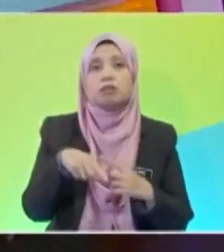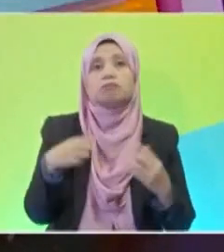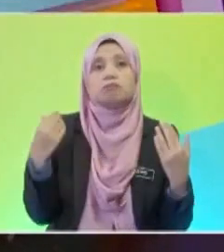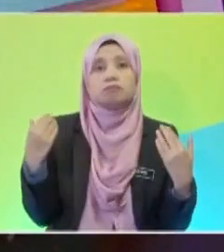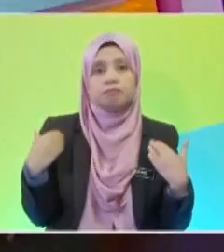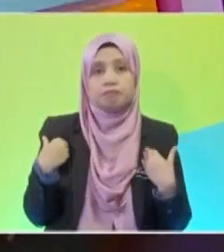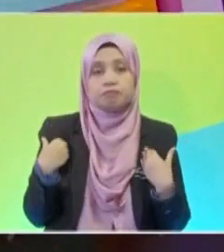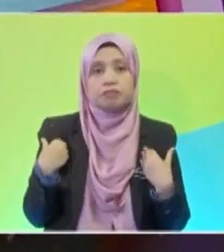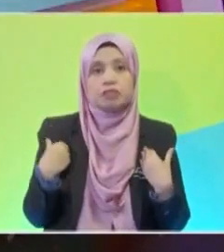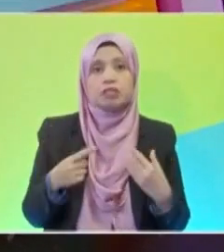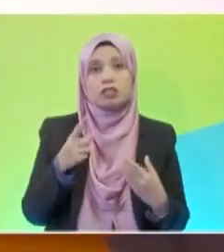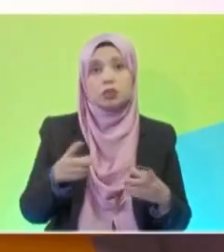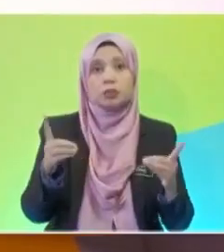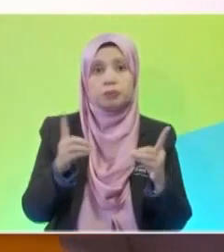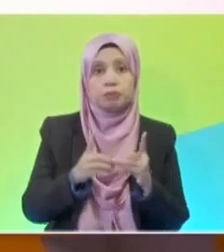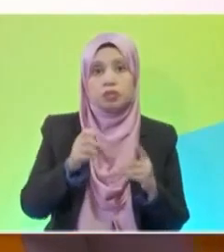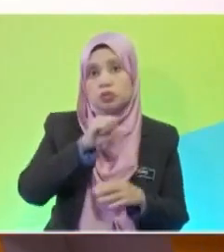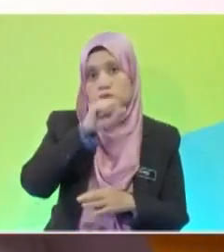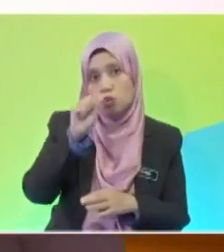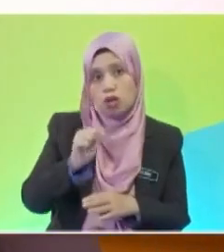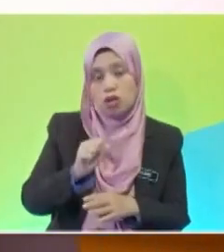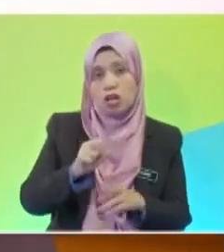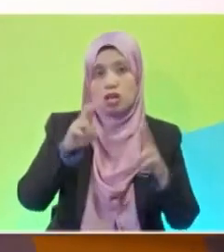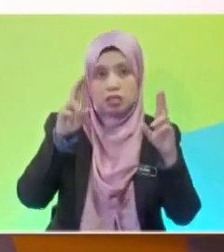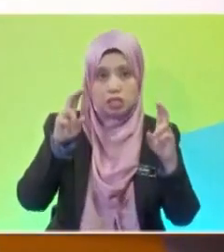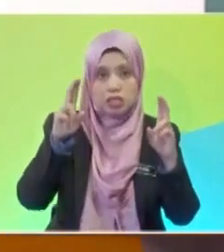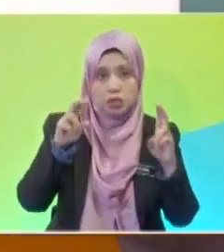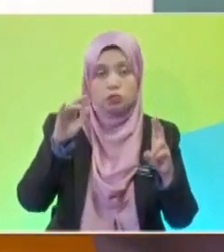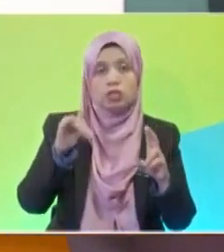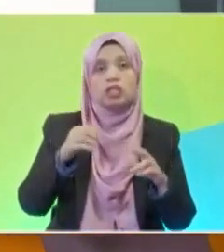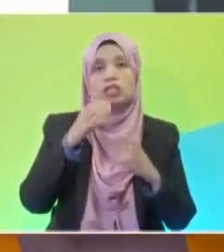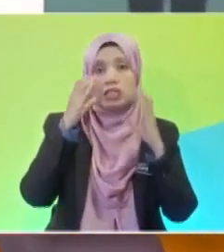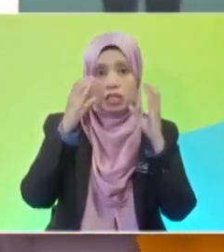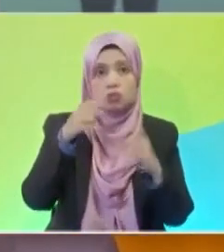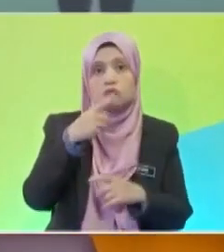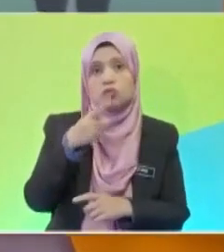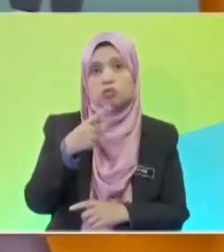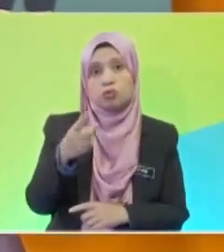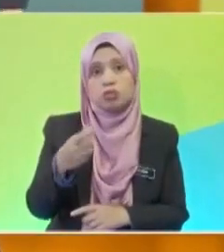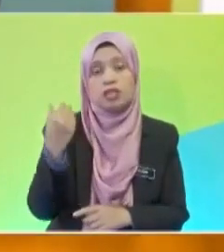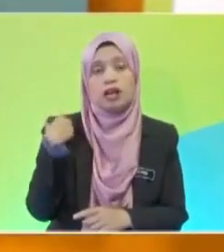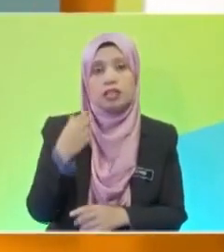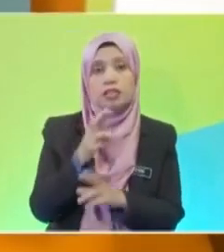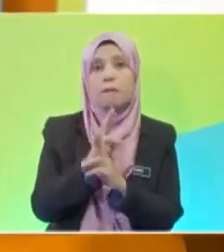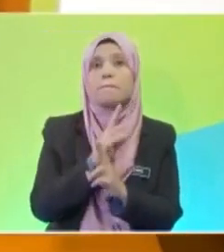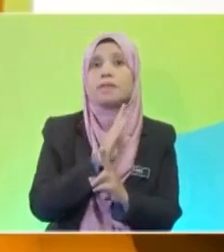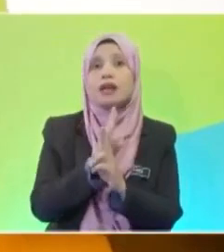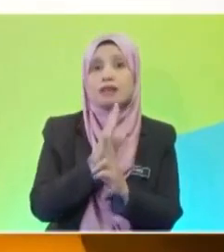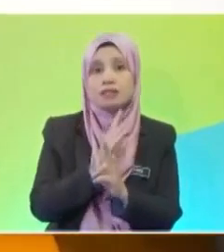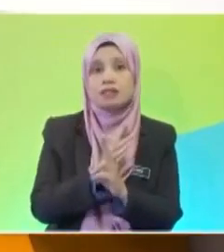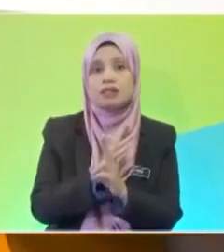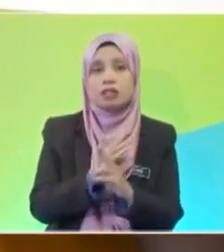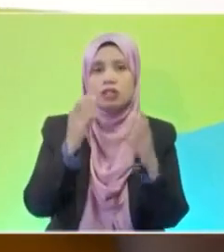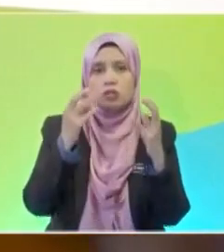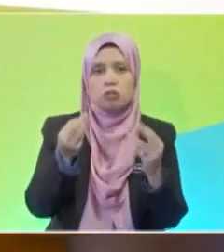ada, bila awak terjumpa soalan-soalan topik yang cikgu sebut ini, pasti ada pelarasan. Yeah. Jadi pada hari ini Nisa, memang cikgu